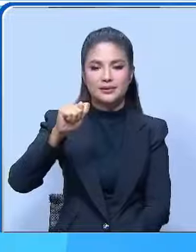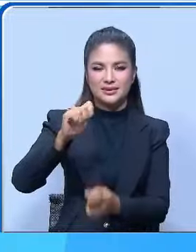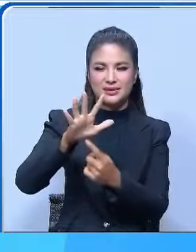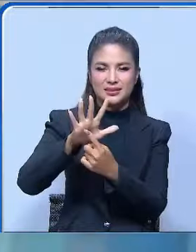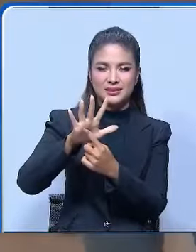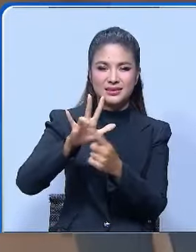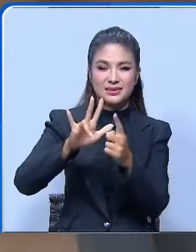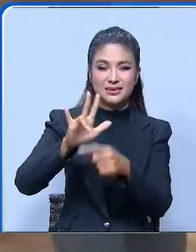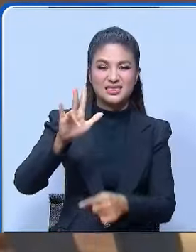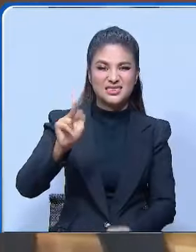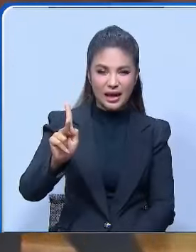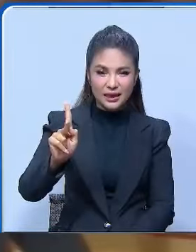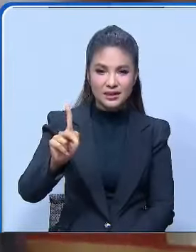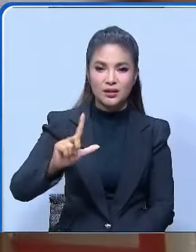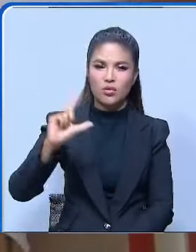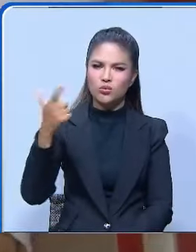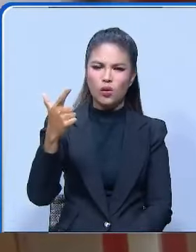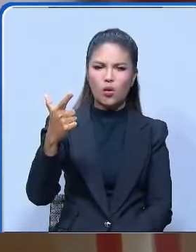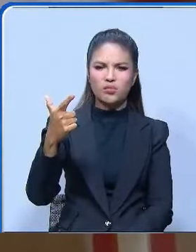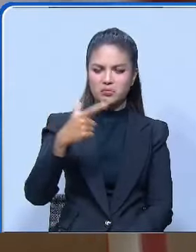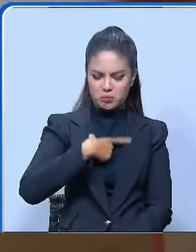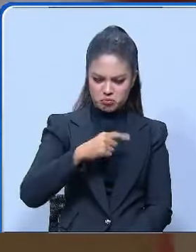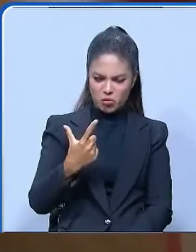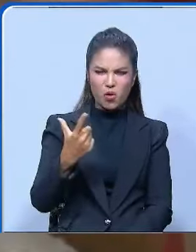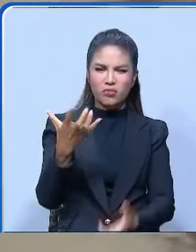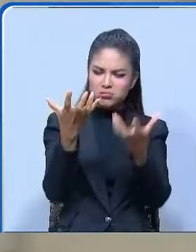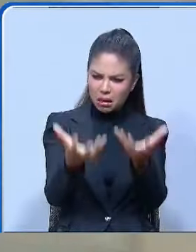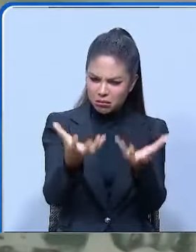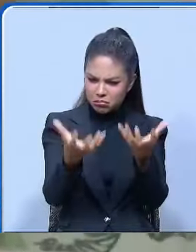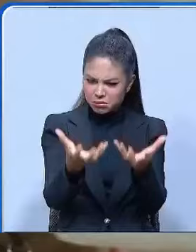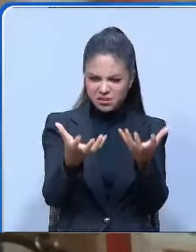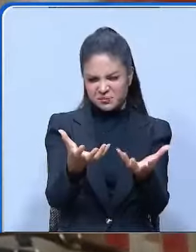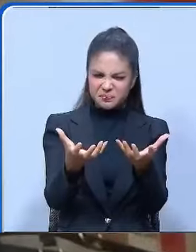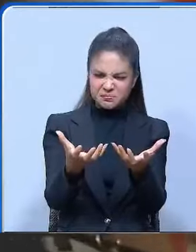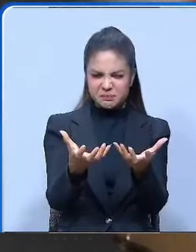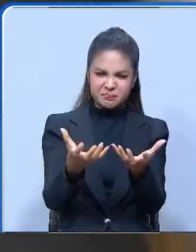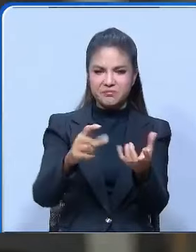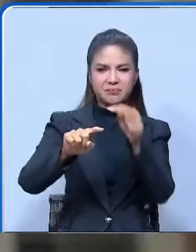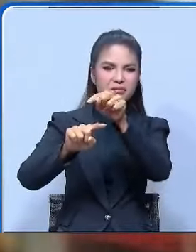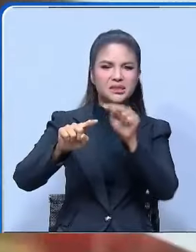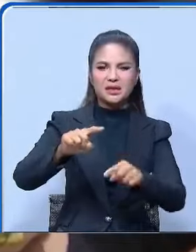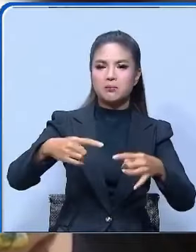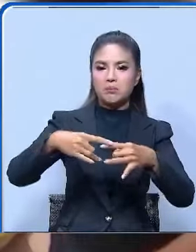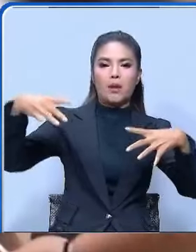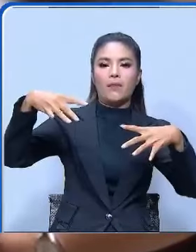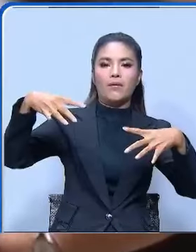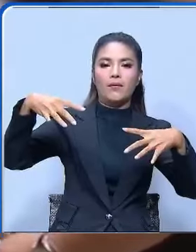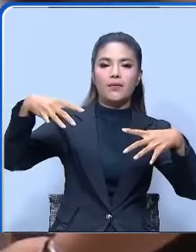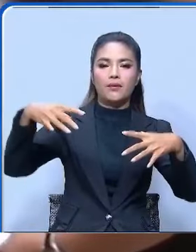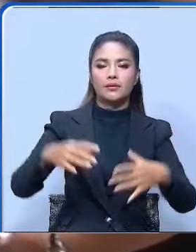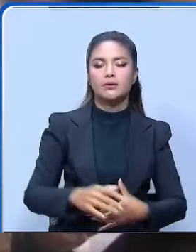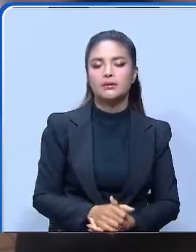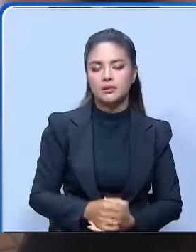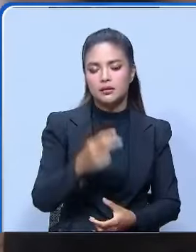มันไม่ได้นะคะคือปกติคนซื้อทองเนี่ยน้ำหนักทองมันจะต้องได้เปอร์เซ็นต์ที่ควรจะต้องเป็นทองแท้น ะ แต่ปรากฏว่าพอไปตรวจ